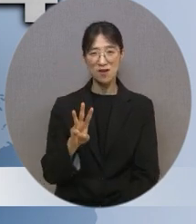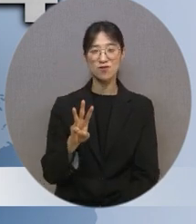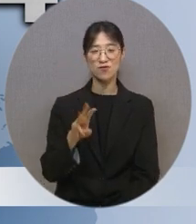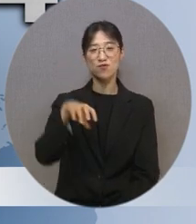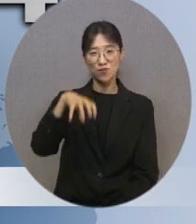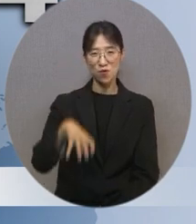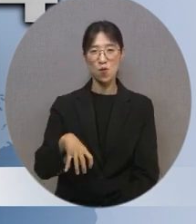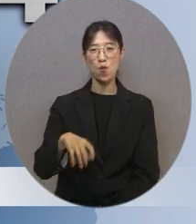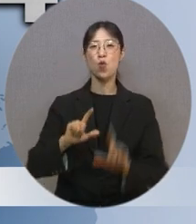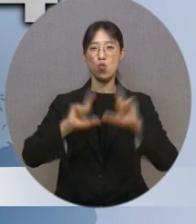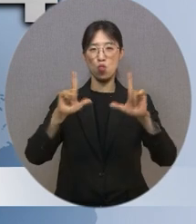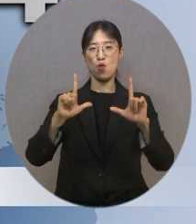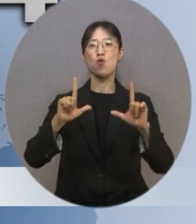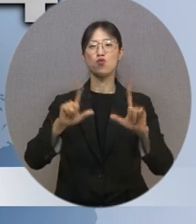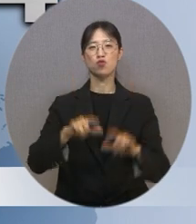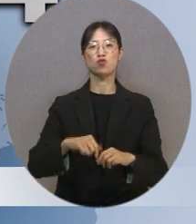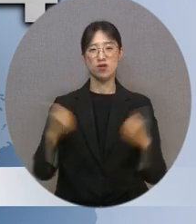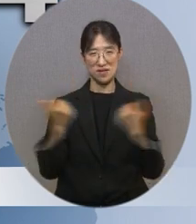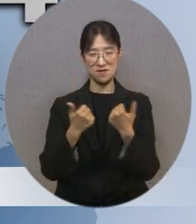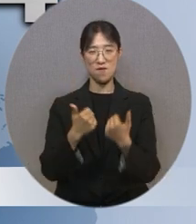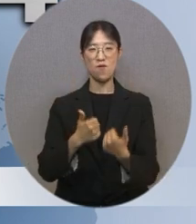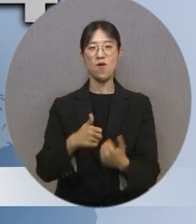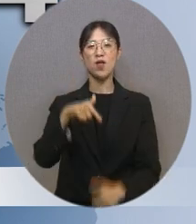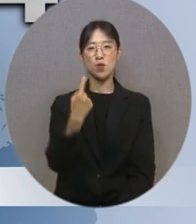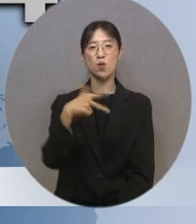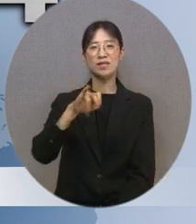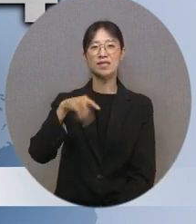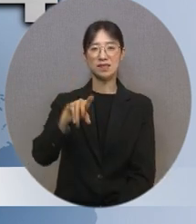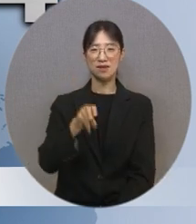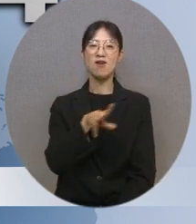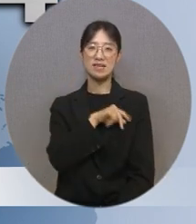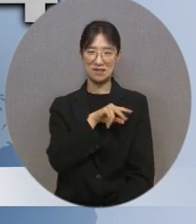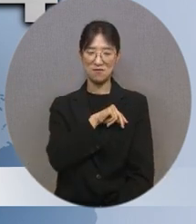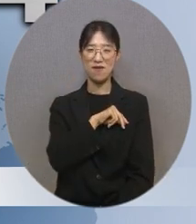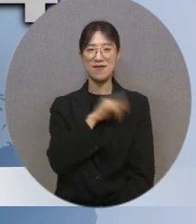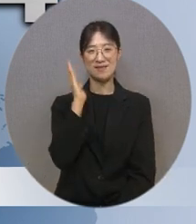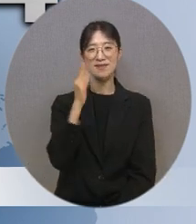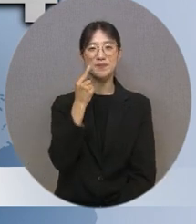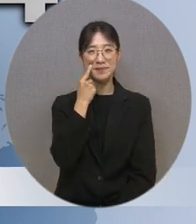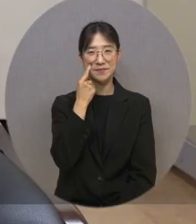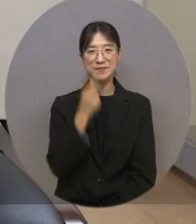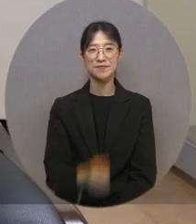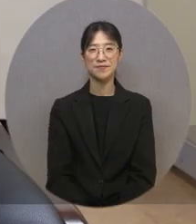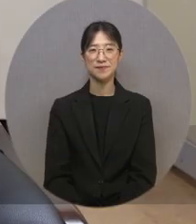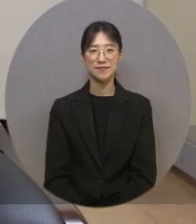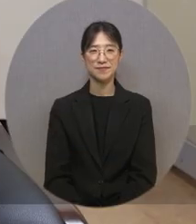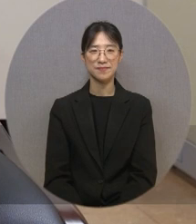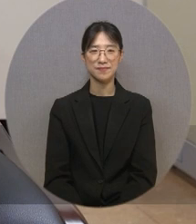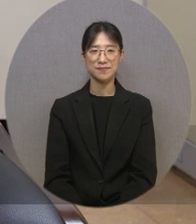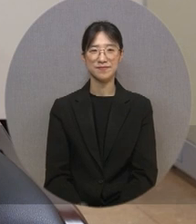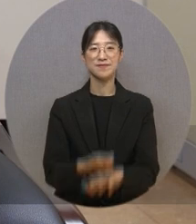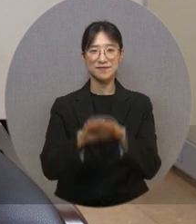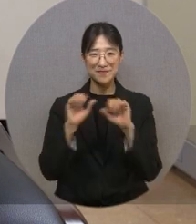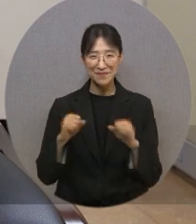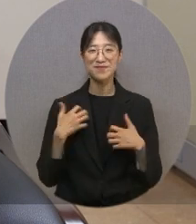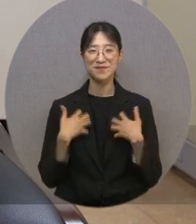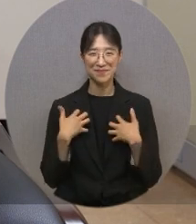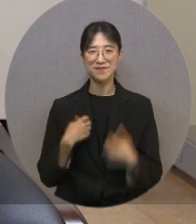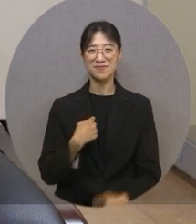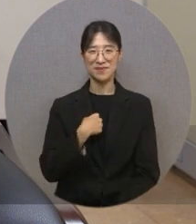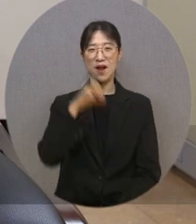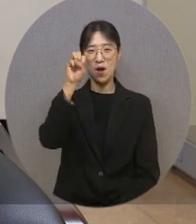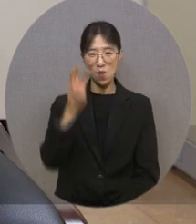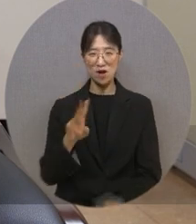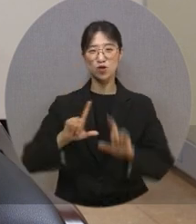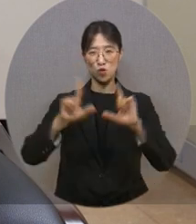광주광역시 동구의회 노진성 의원을 만나 목소리를 담아왔습니다. 네, 시청자 여러분 반갑습니다. 저는